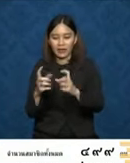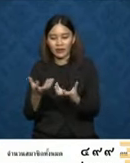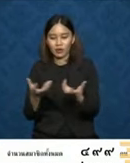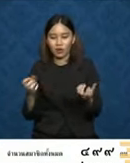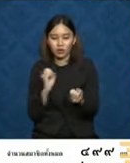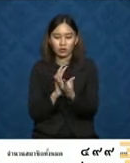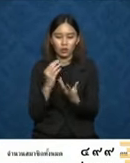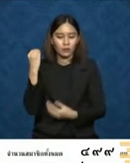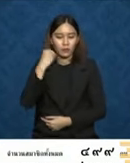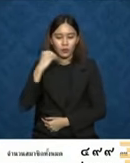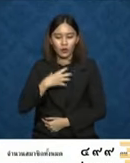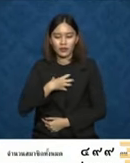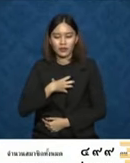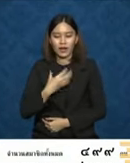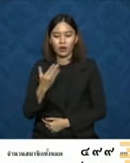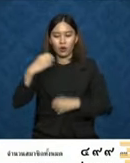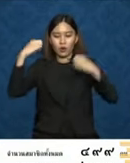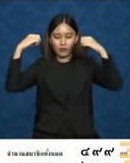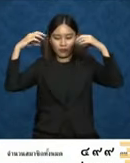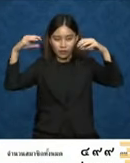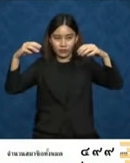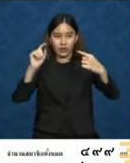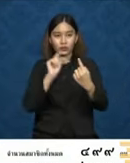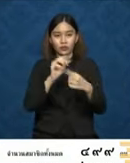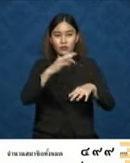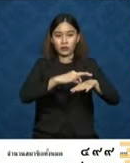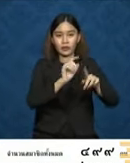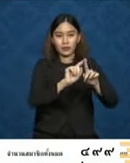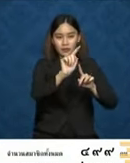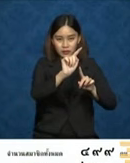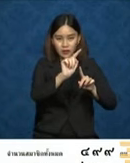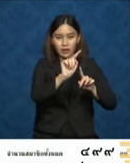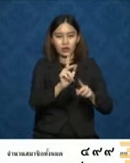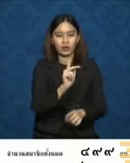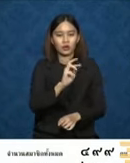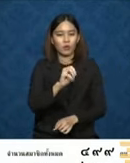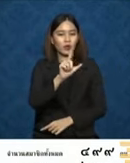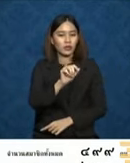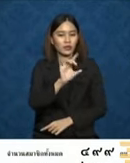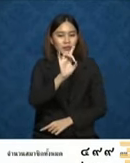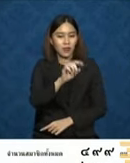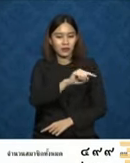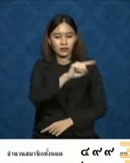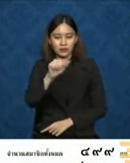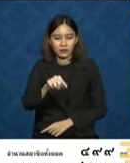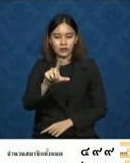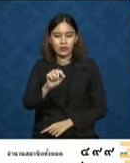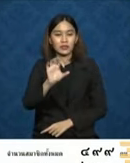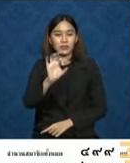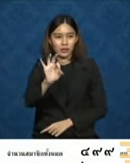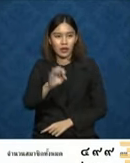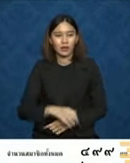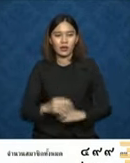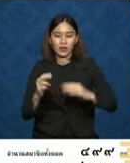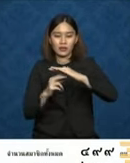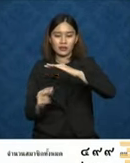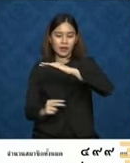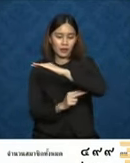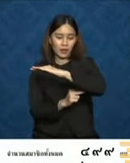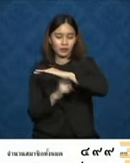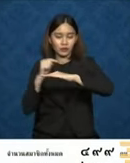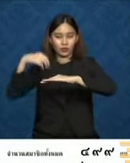สินต้องการไฟส่องสว่าง 2จุดนะคะจุดที่ 1กิโลเมตที่28ถึงกลมที่ 29สะพานข้าว